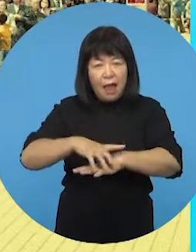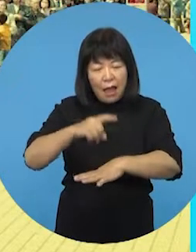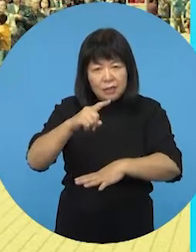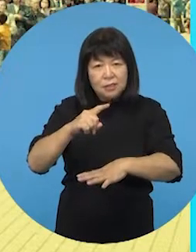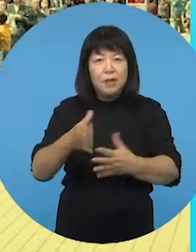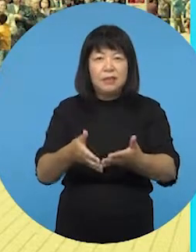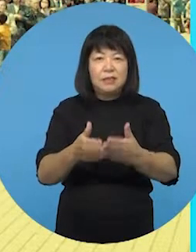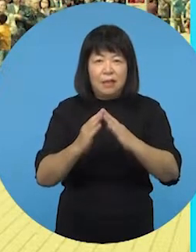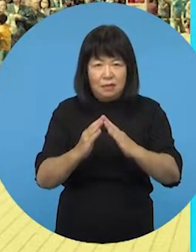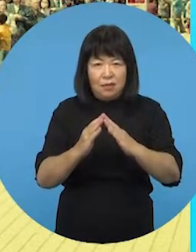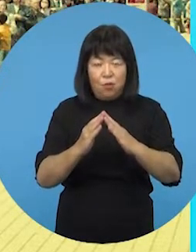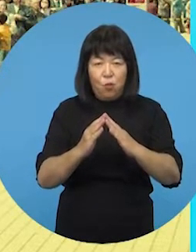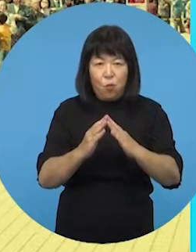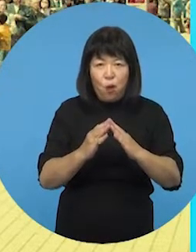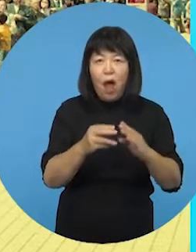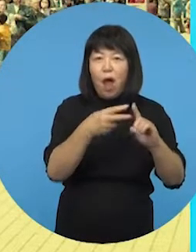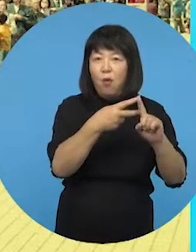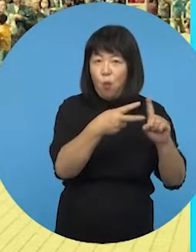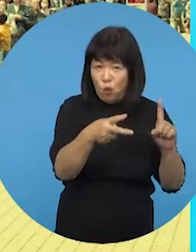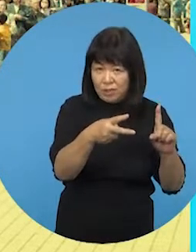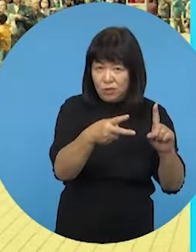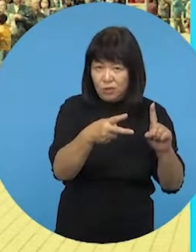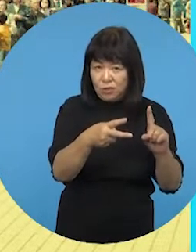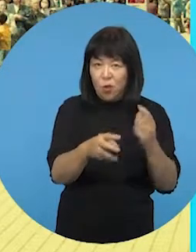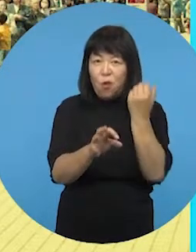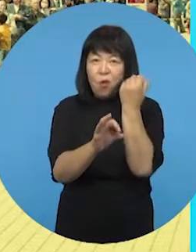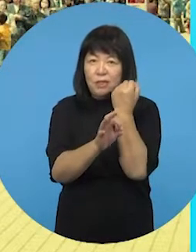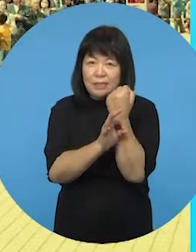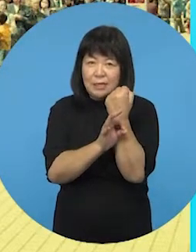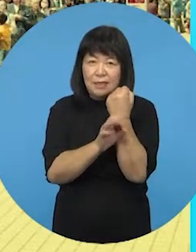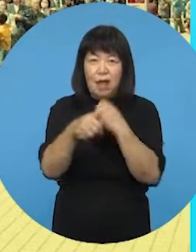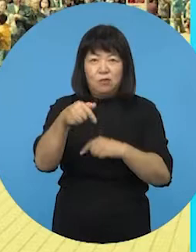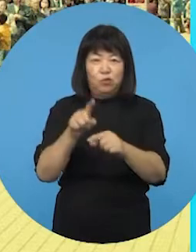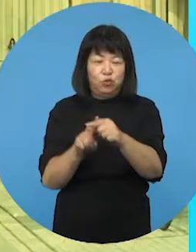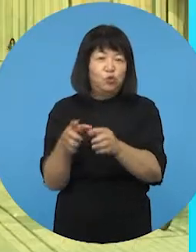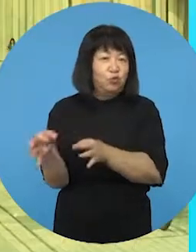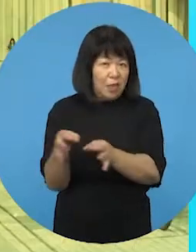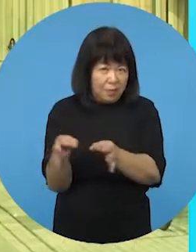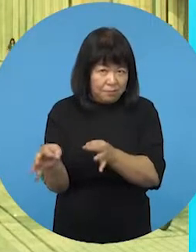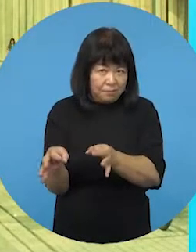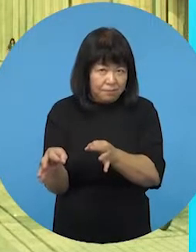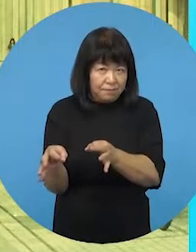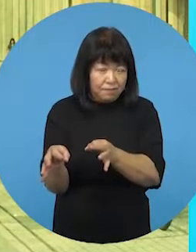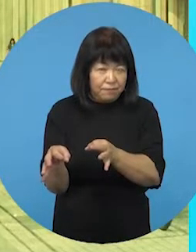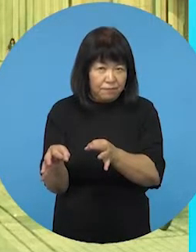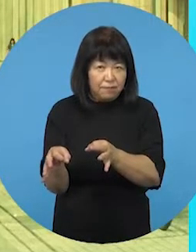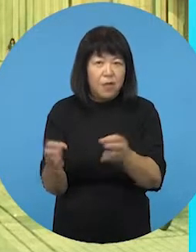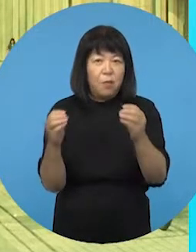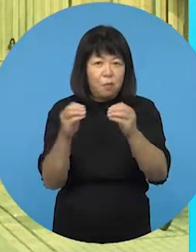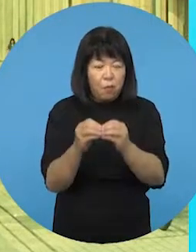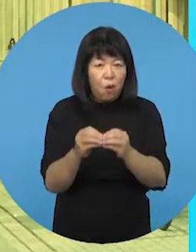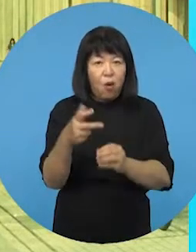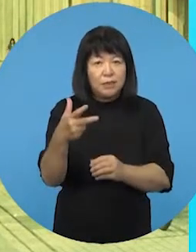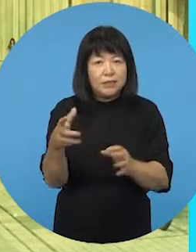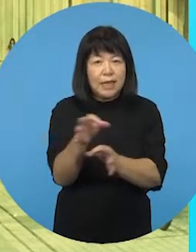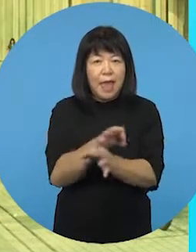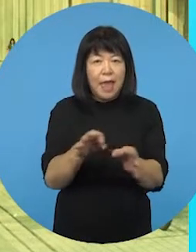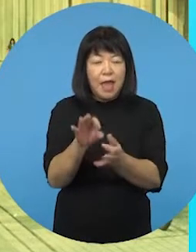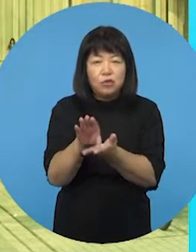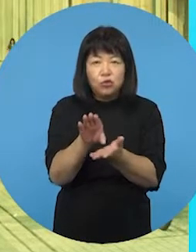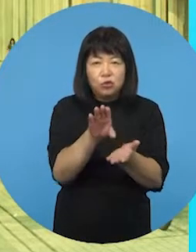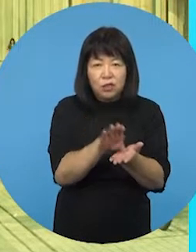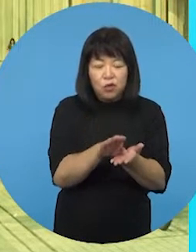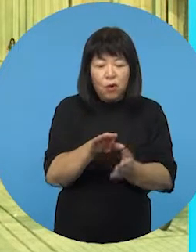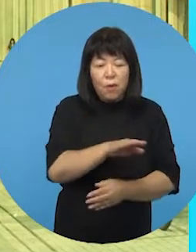街の専門店街フォーリスト伊勢丹府中店。同時に市営駐車場や